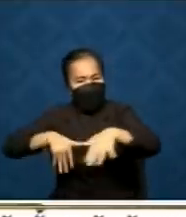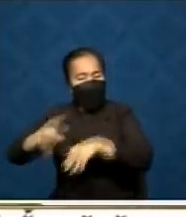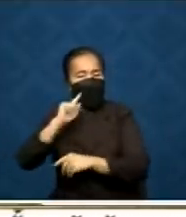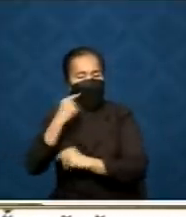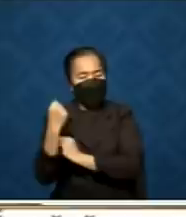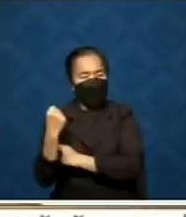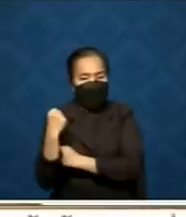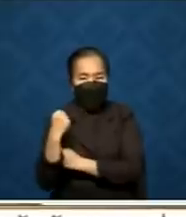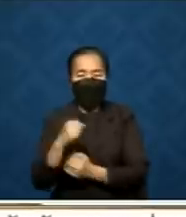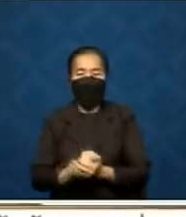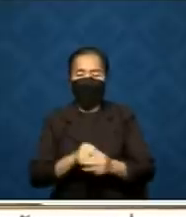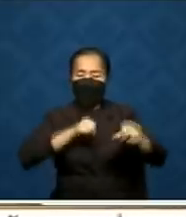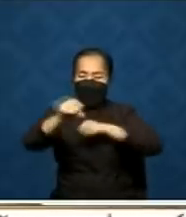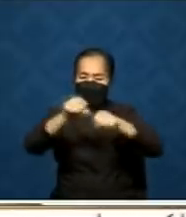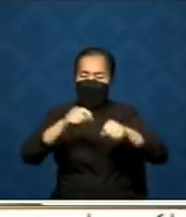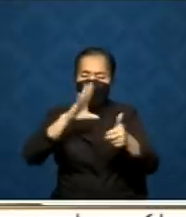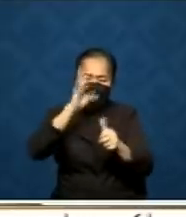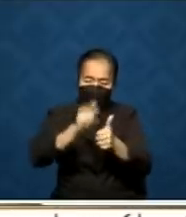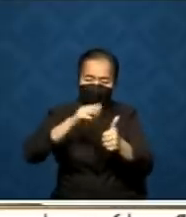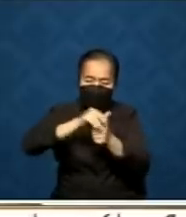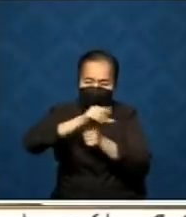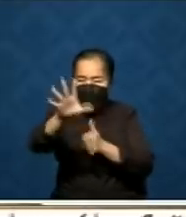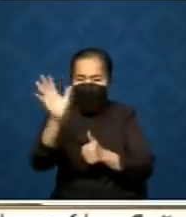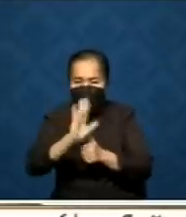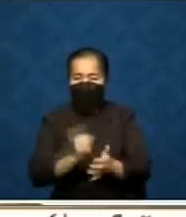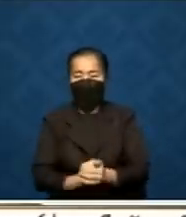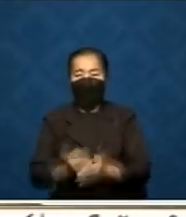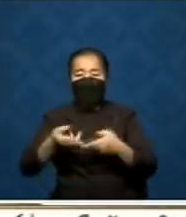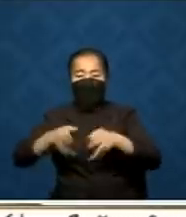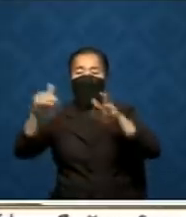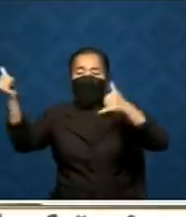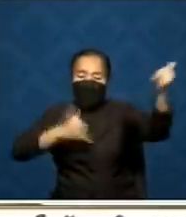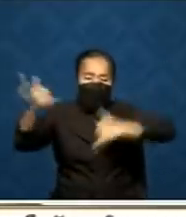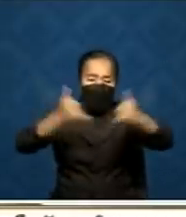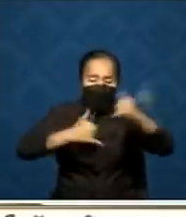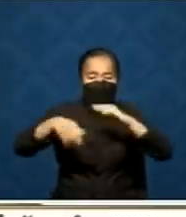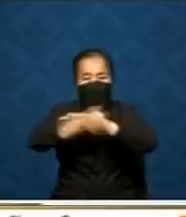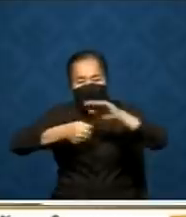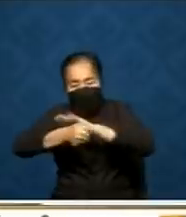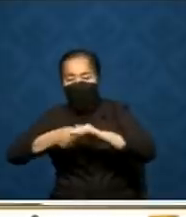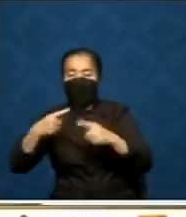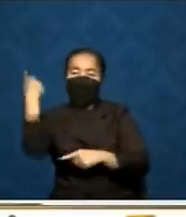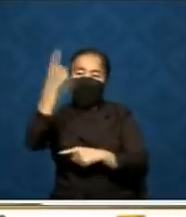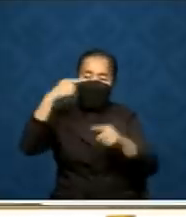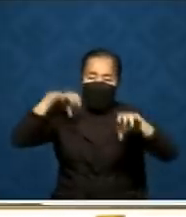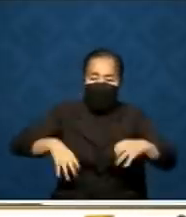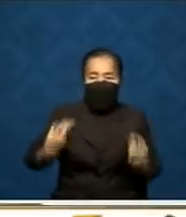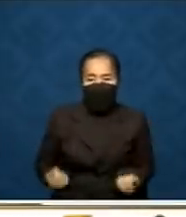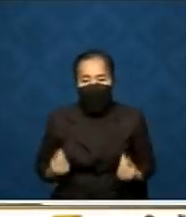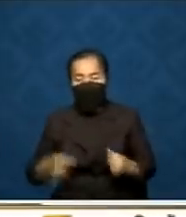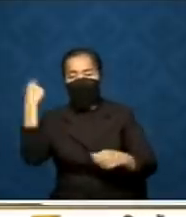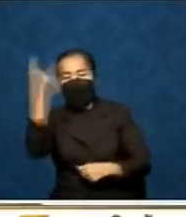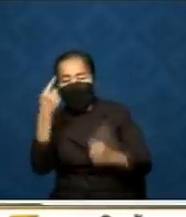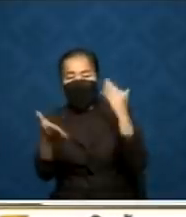ชกมวยปล่อยให้คนช่องใหม่ต้องเกิดปล่อยให้แรงงานทะลักเข้ามาจะไปเที่ยวบาร์เที่ยวผับที่ทองหล่อ